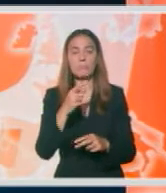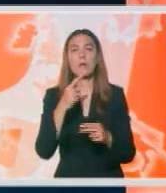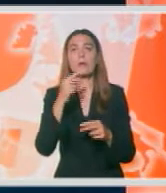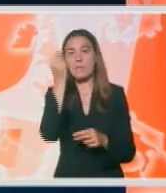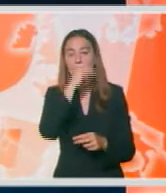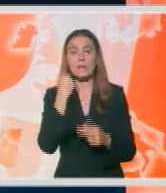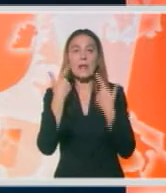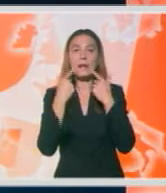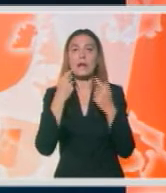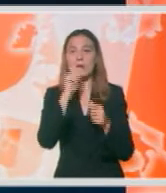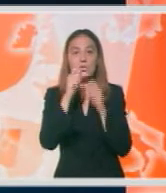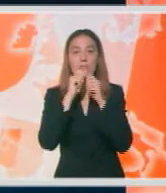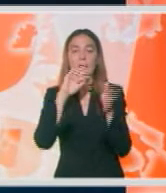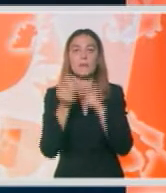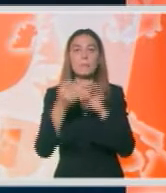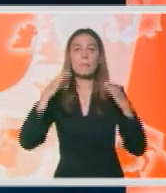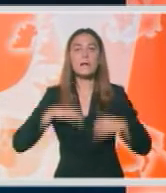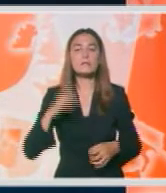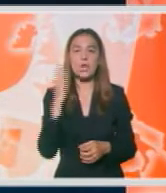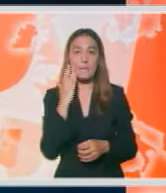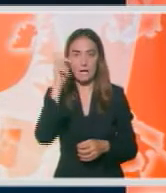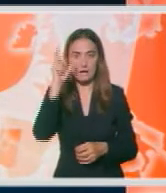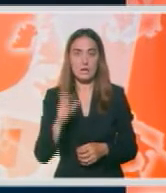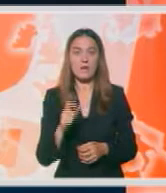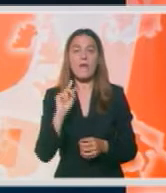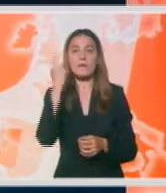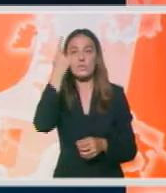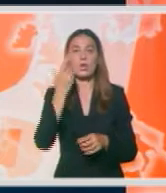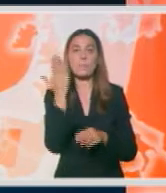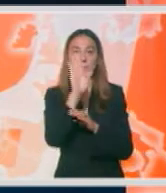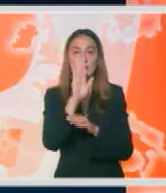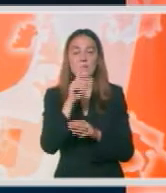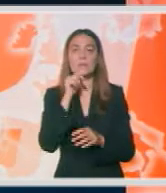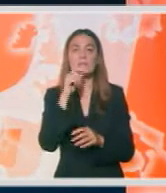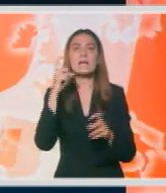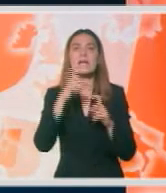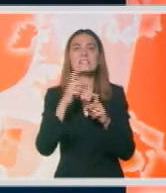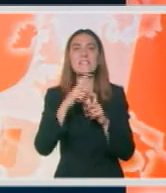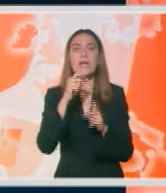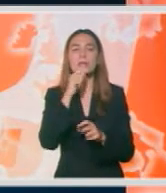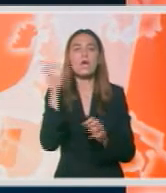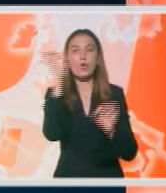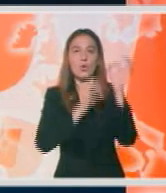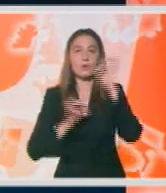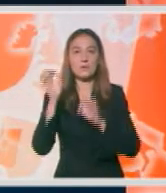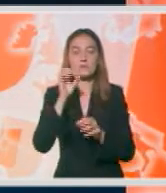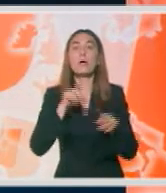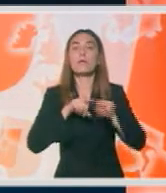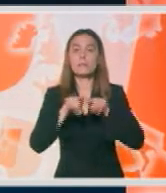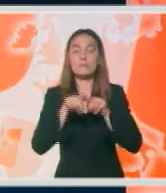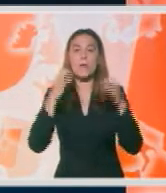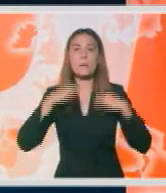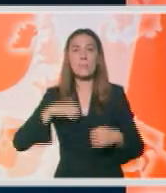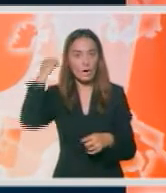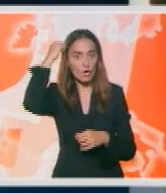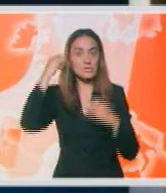nedelje razgovarati sa potpredsjednikom SAD-a Josephom Bidenom, visokim predstavnicima State Departmenta i Kongresa. Također, premijer Kosova